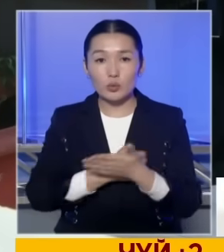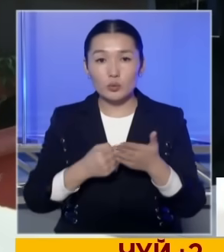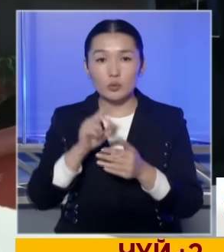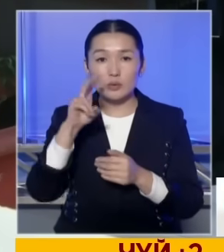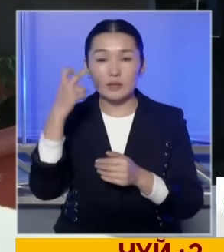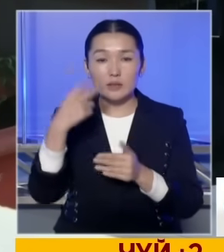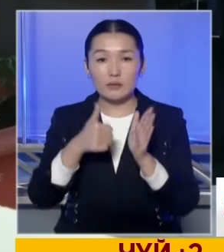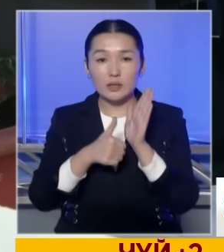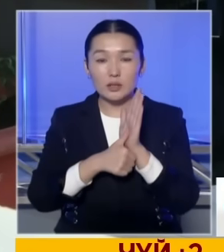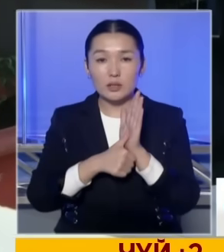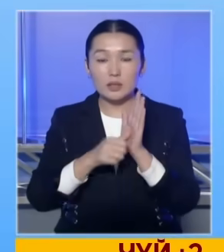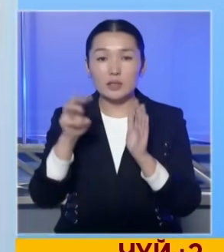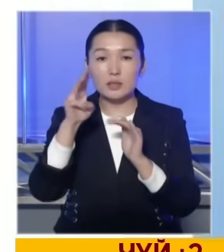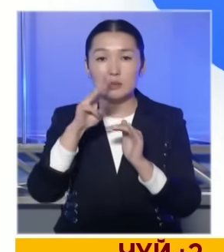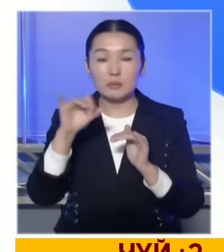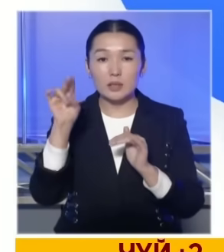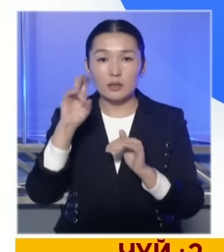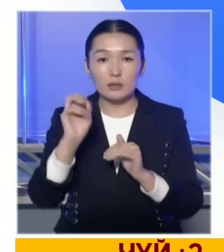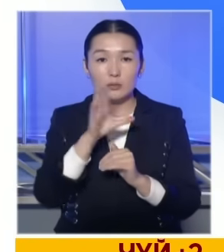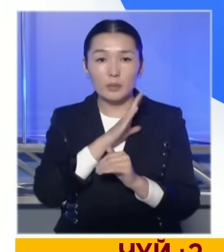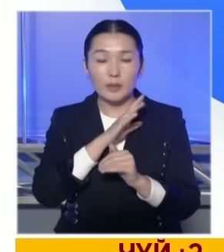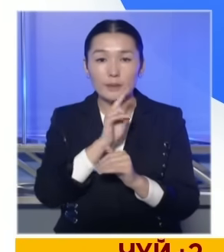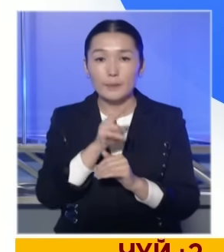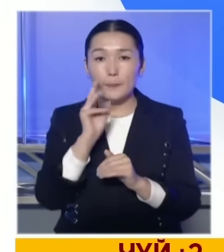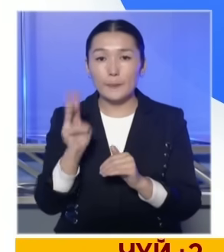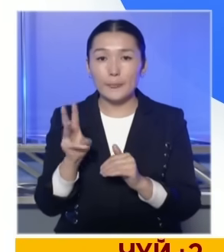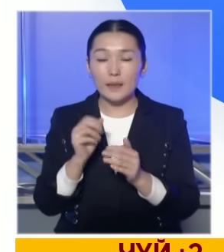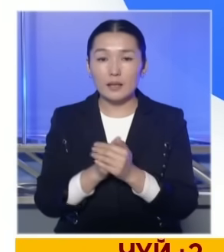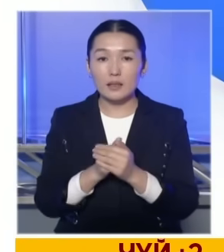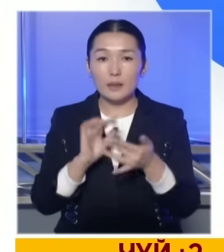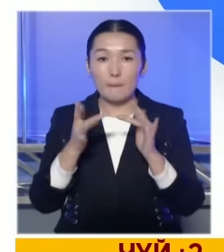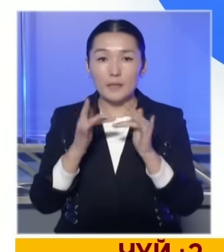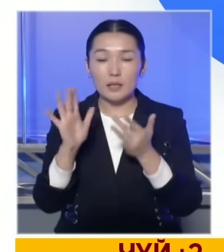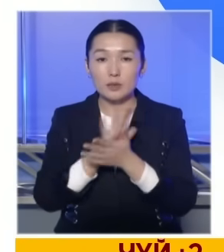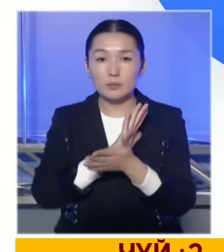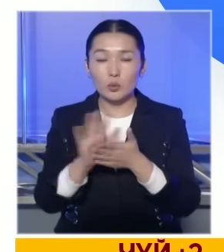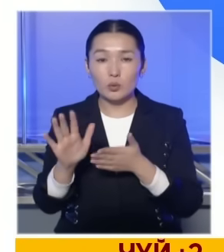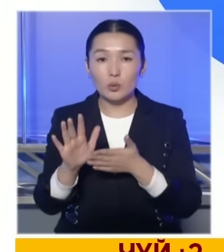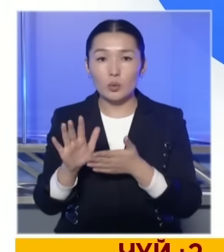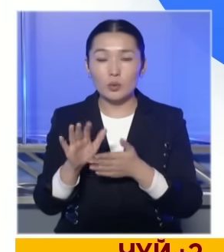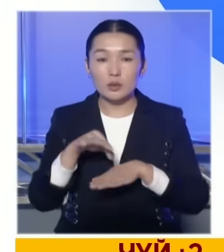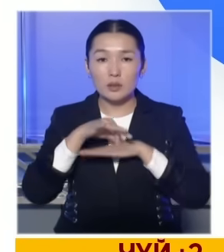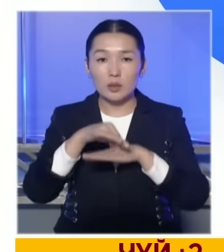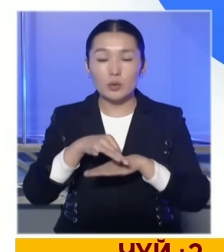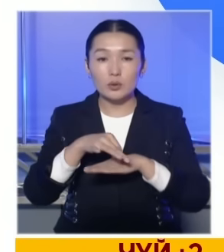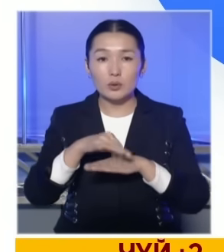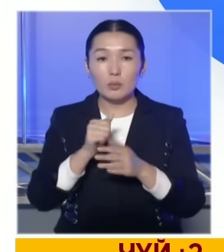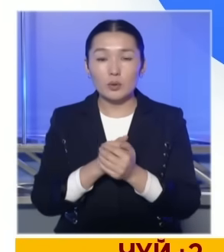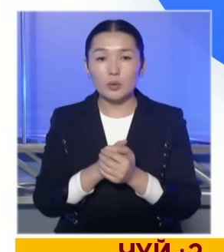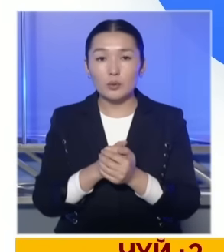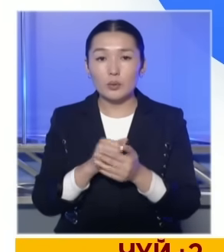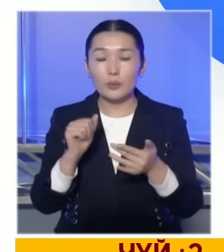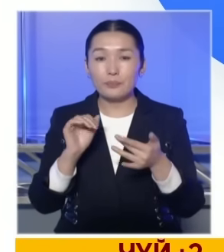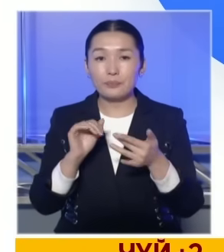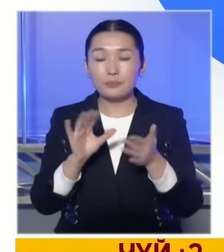226 миллиард сомго чукулдады. Контролдук кассалык машиналарды, электрондук товардык транспорттук коштомо кагаздарды, электрондук